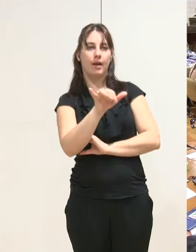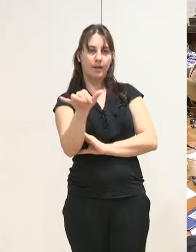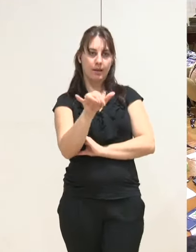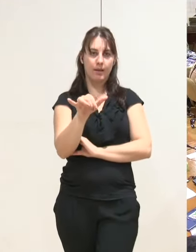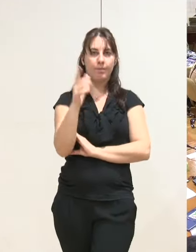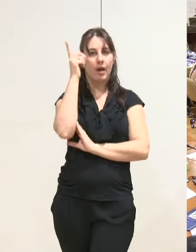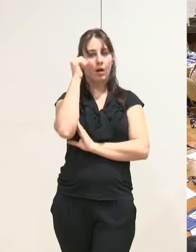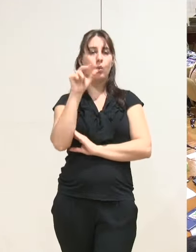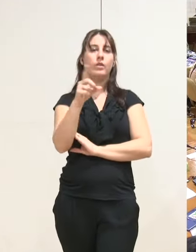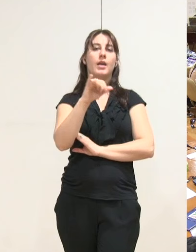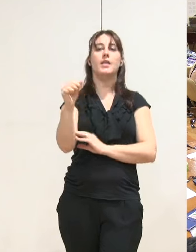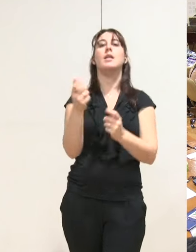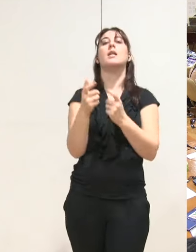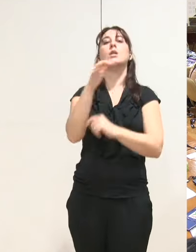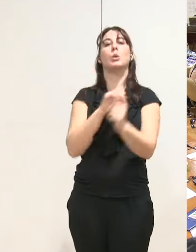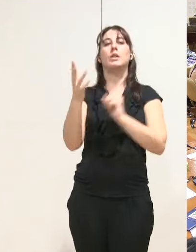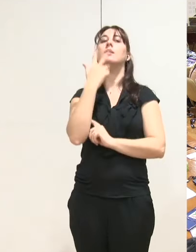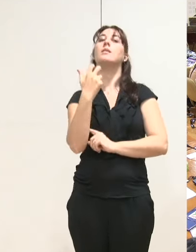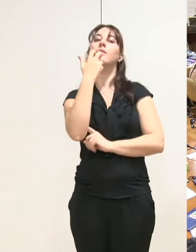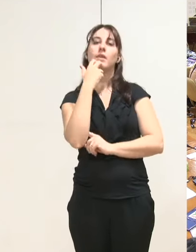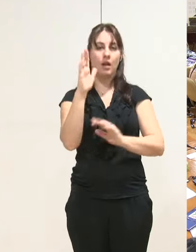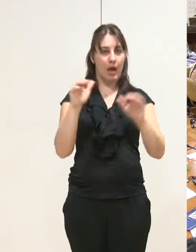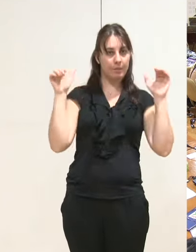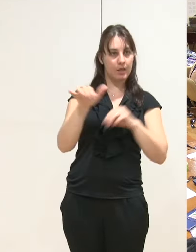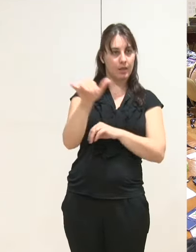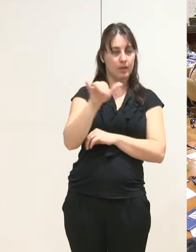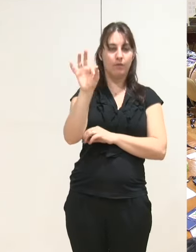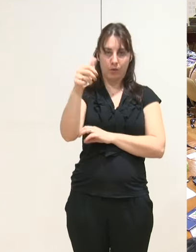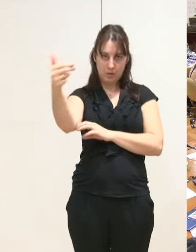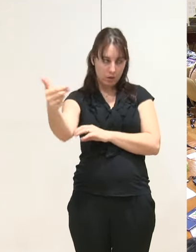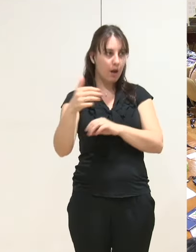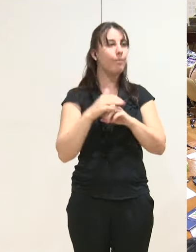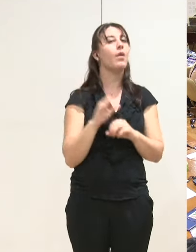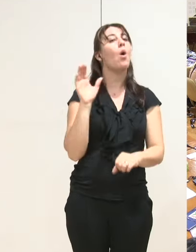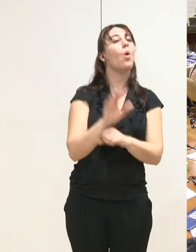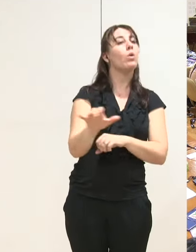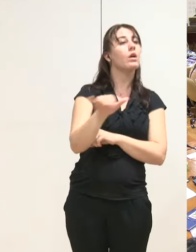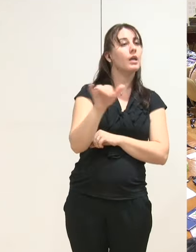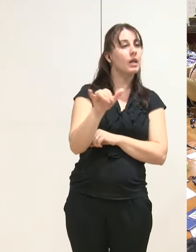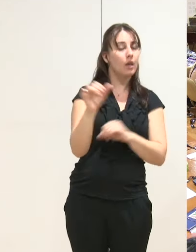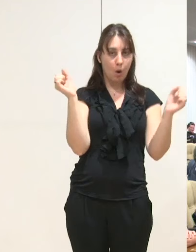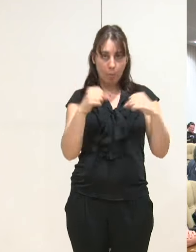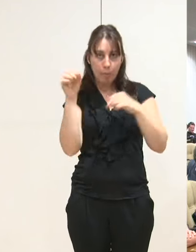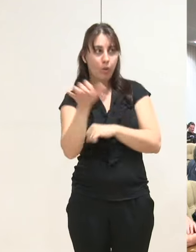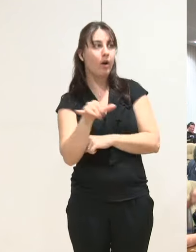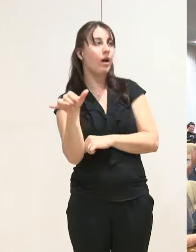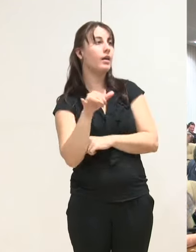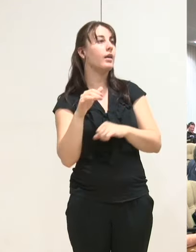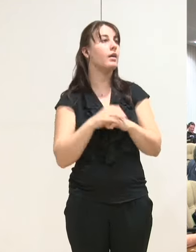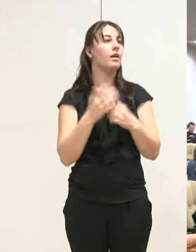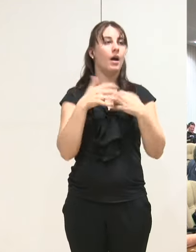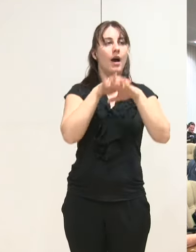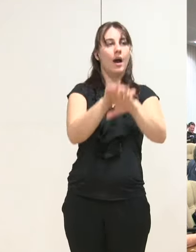républicain udi société civile qui s'abstient Front National qui vote contre qui vote pour